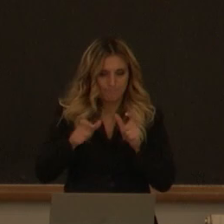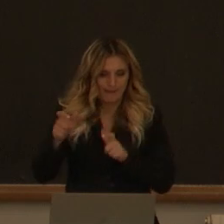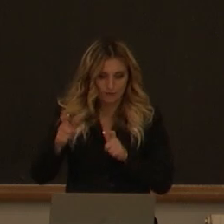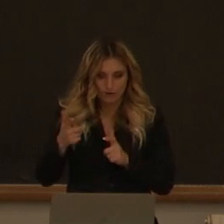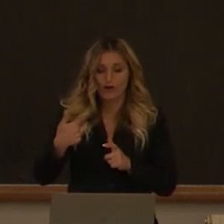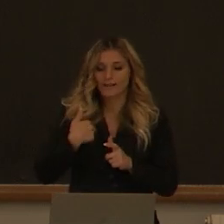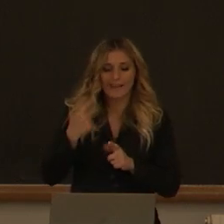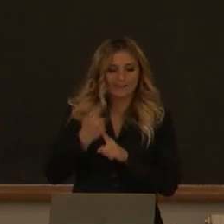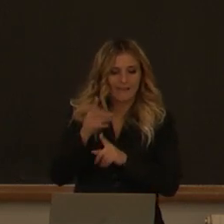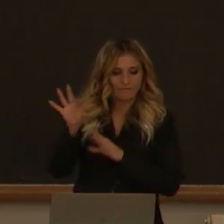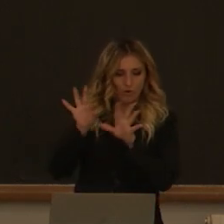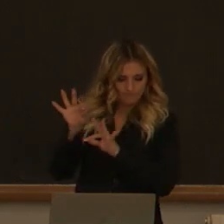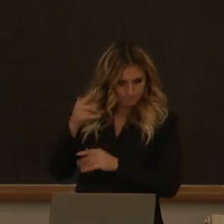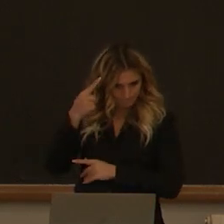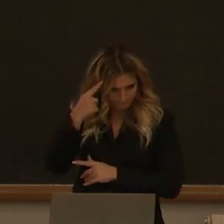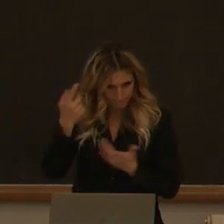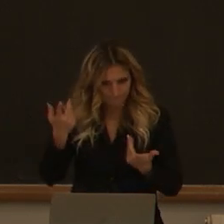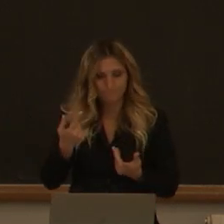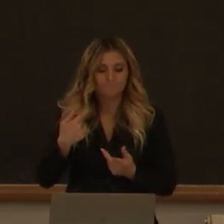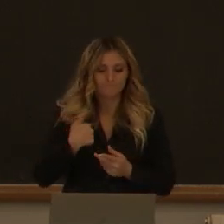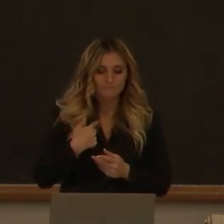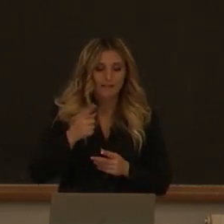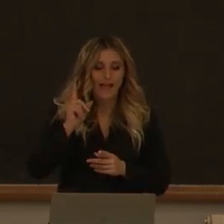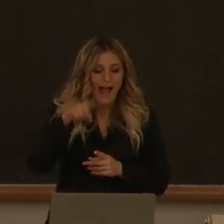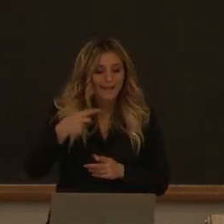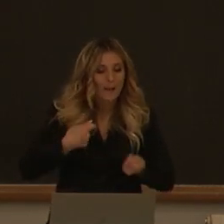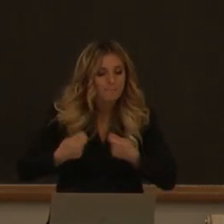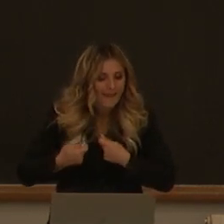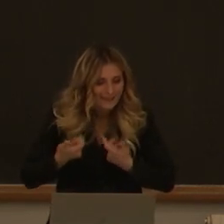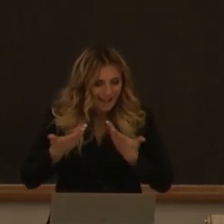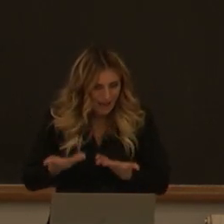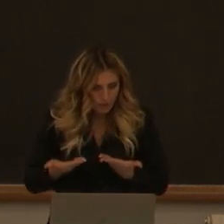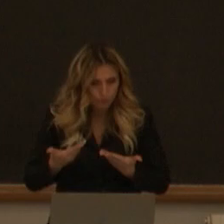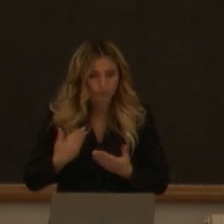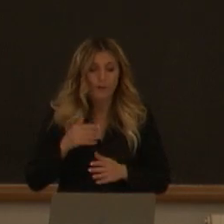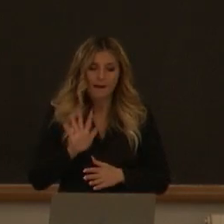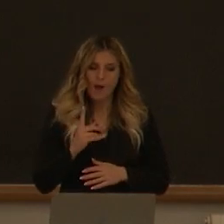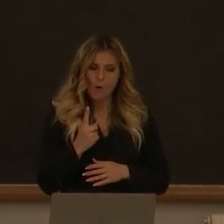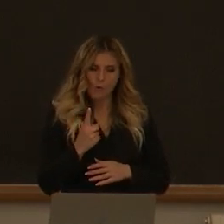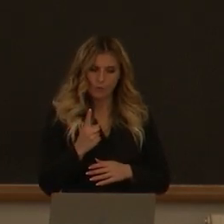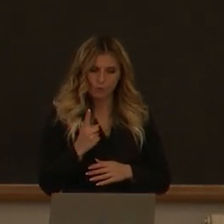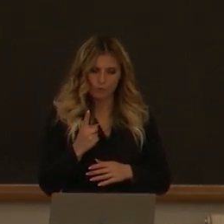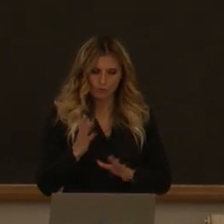devo tenere in considerazione, perché devo tenere in considerazione anche il mercato e quant'altro, ma una cosa